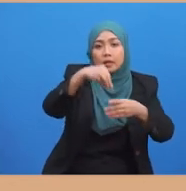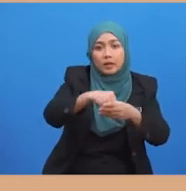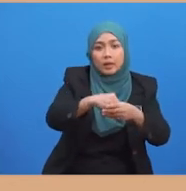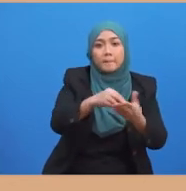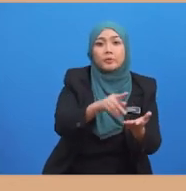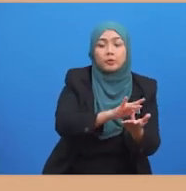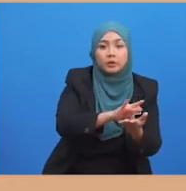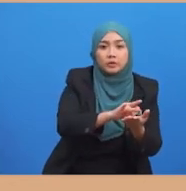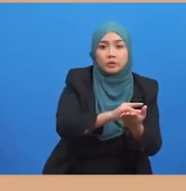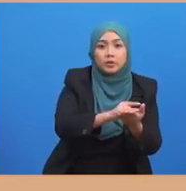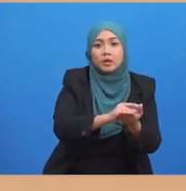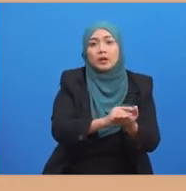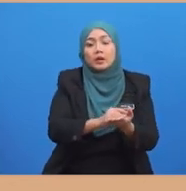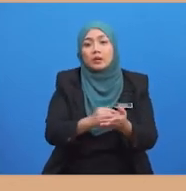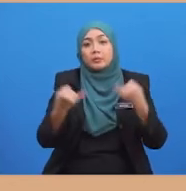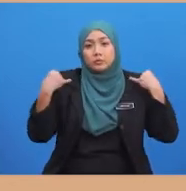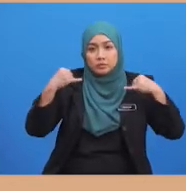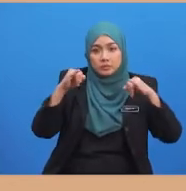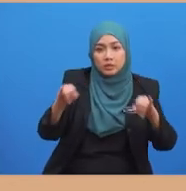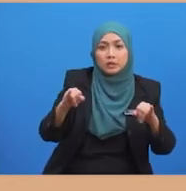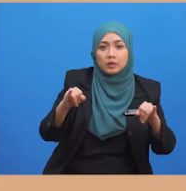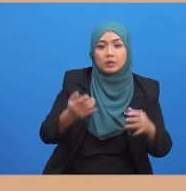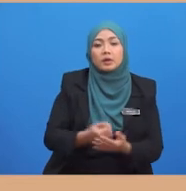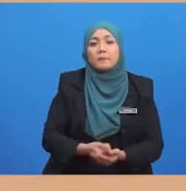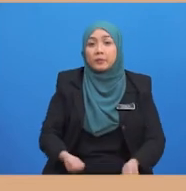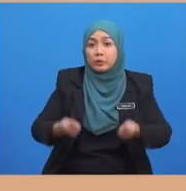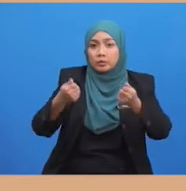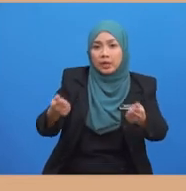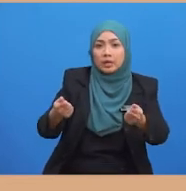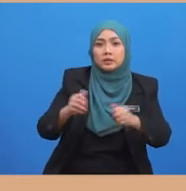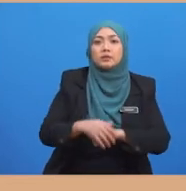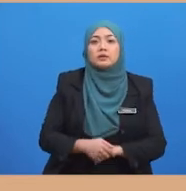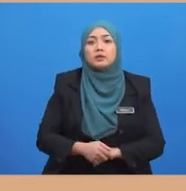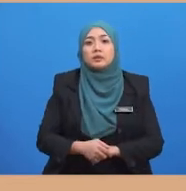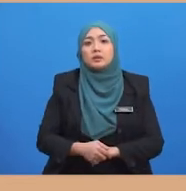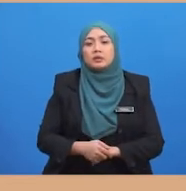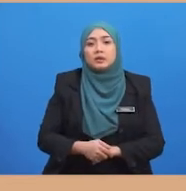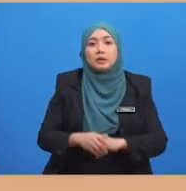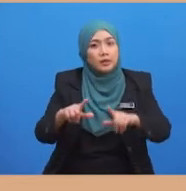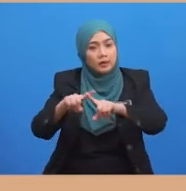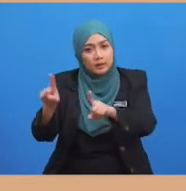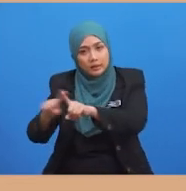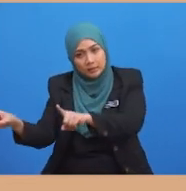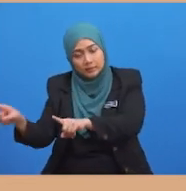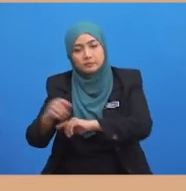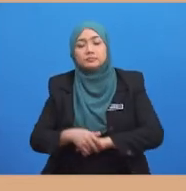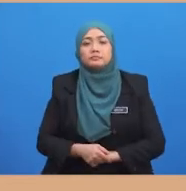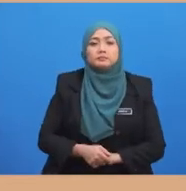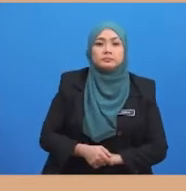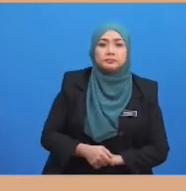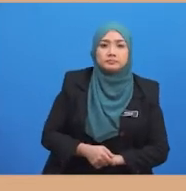perindustrian, pertanian, pengangkutan ataupun kegunaan domestik. Oleh